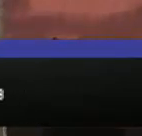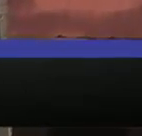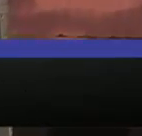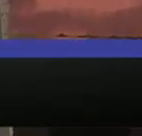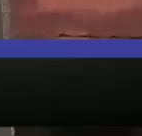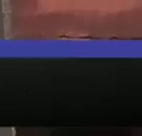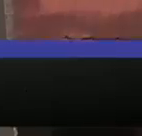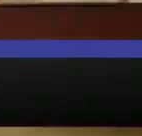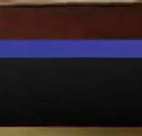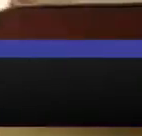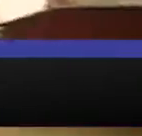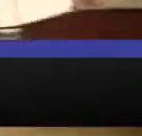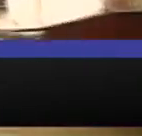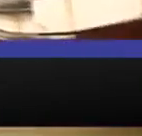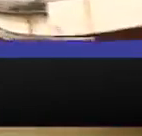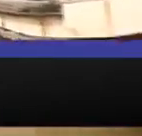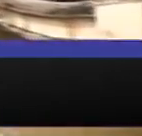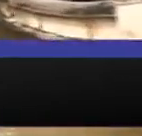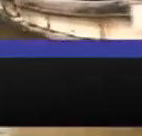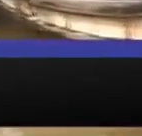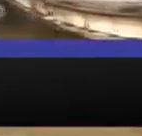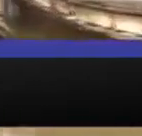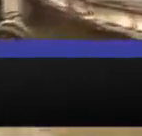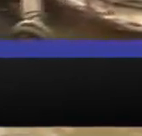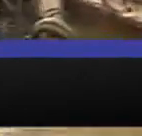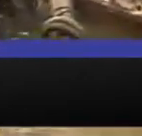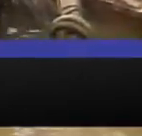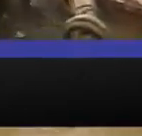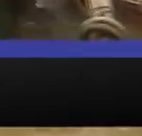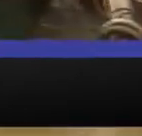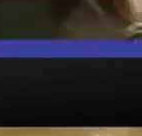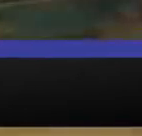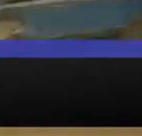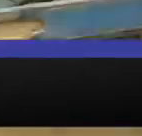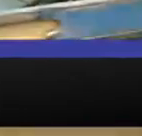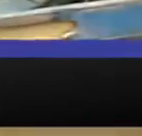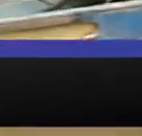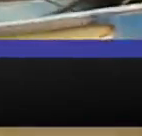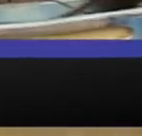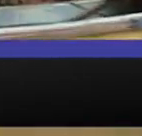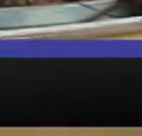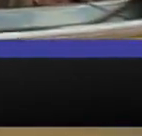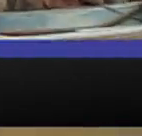hai Hai sayangku hari ini